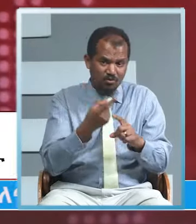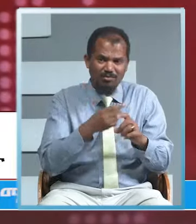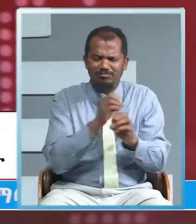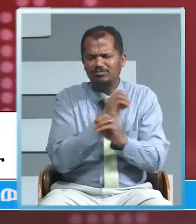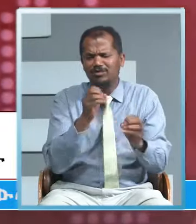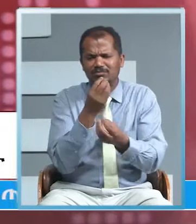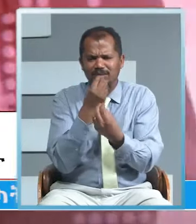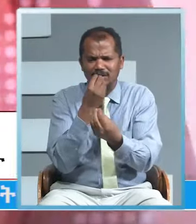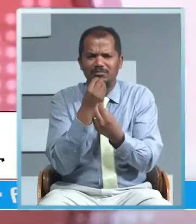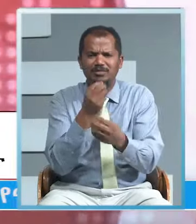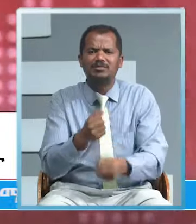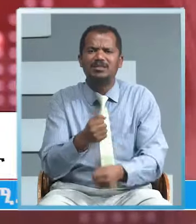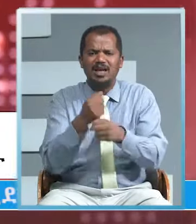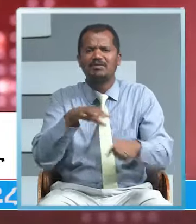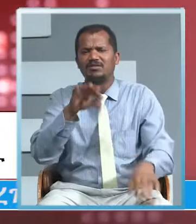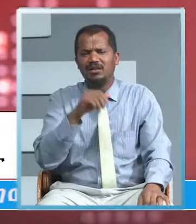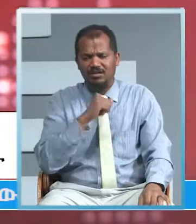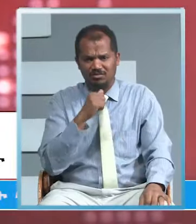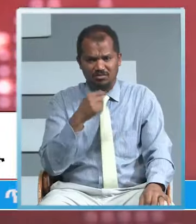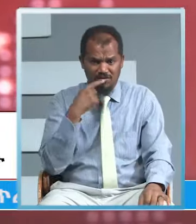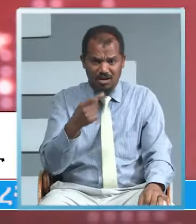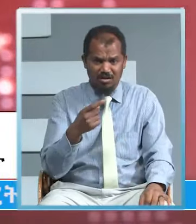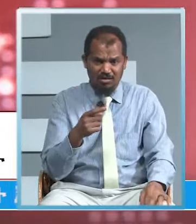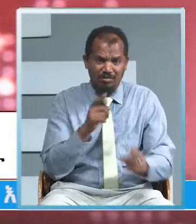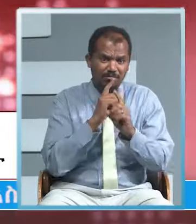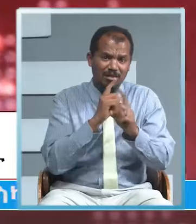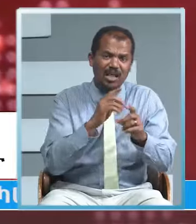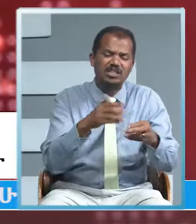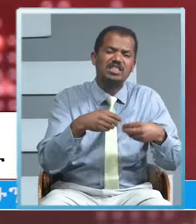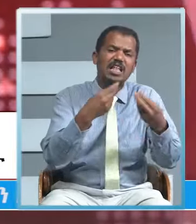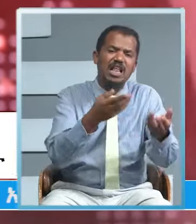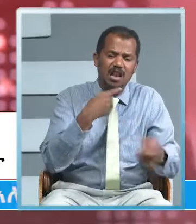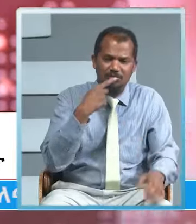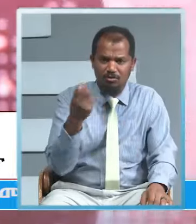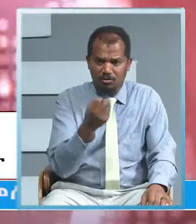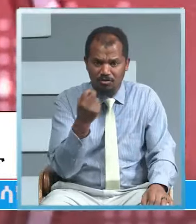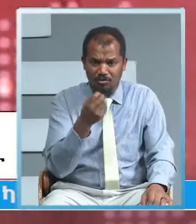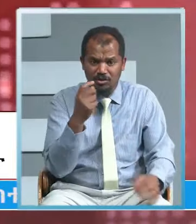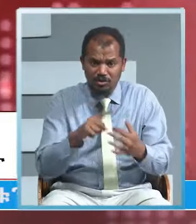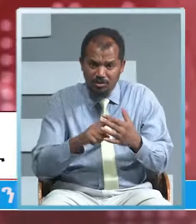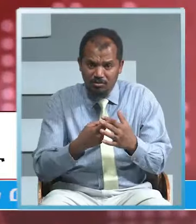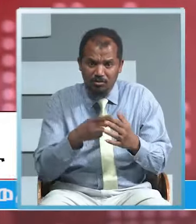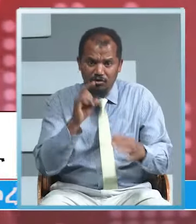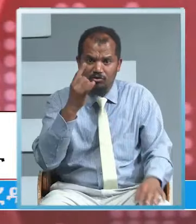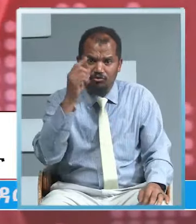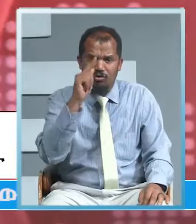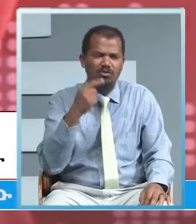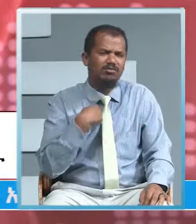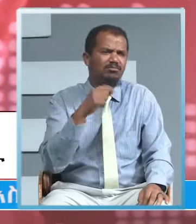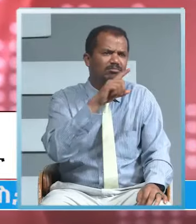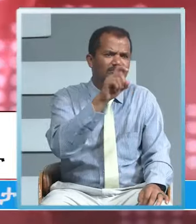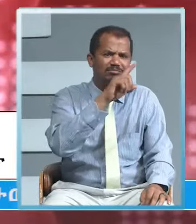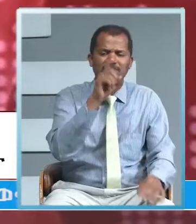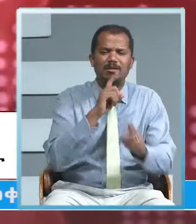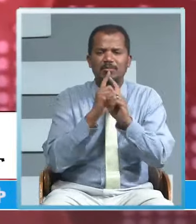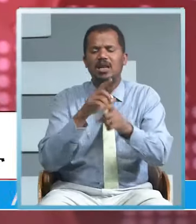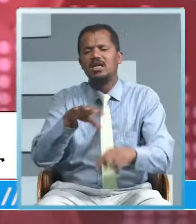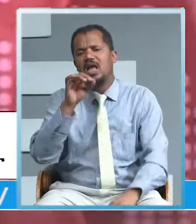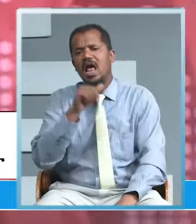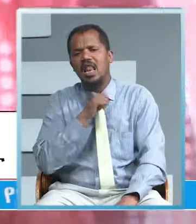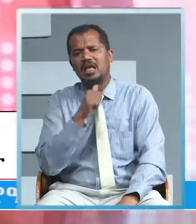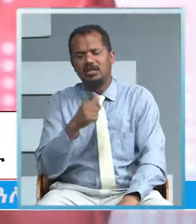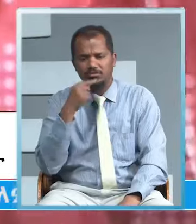አይነት የምግብ ድጋፍ እንዳልተደረገላቸው ገለጹ። ምላሽ ይሰጠናል በሚል ከወረዳ ጀምሮ ዞን ድረስ ብንጠይቅም ምላሽ